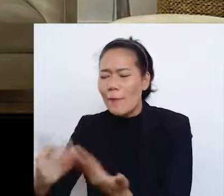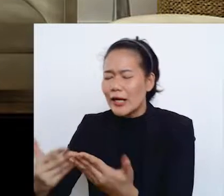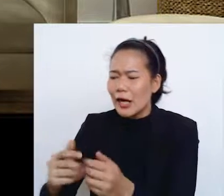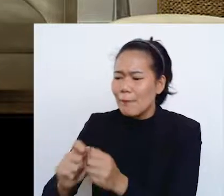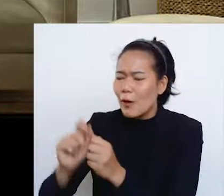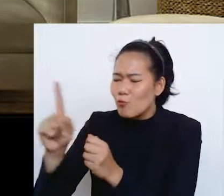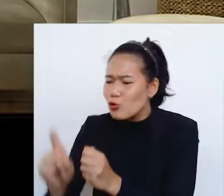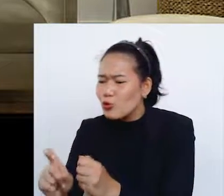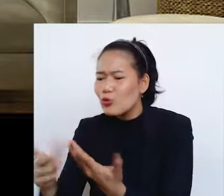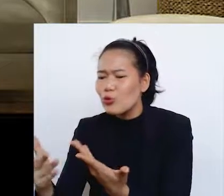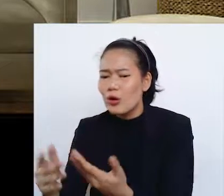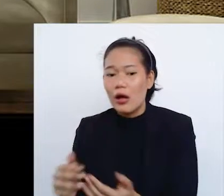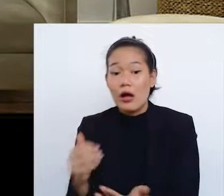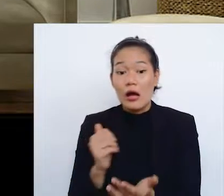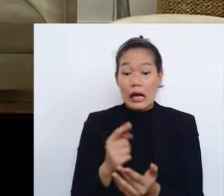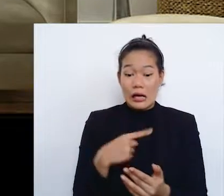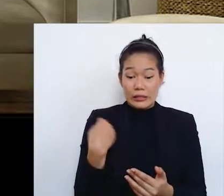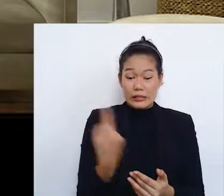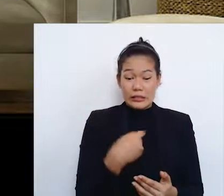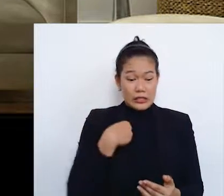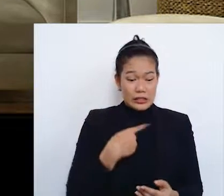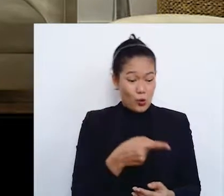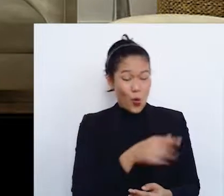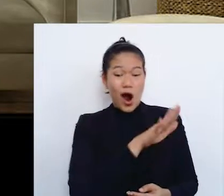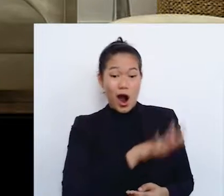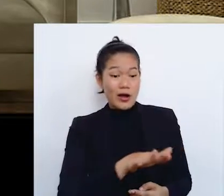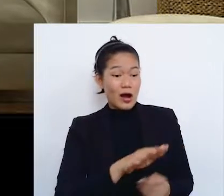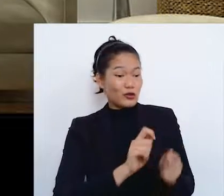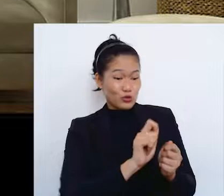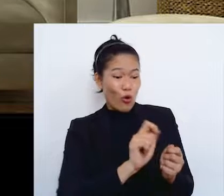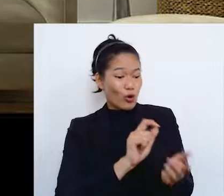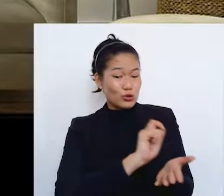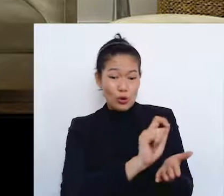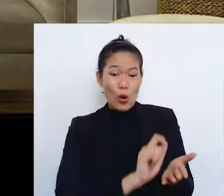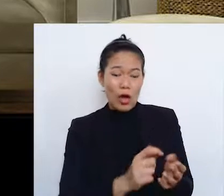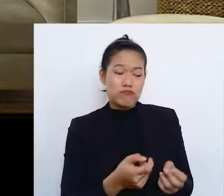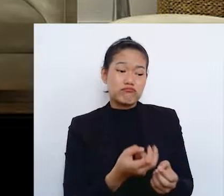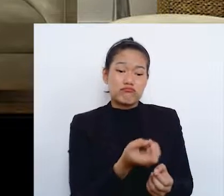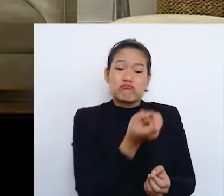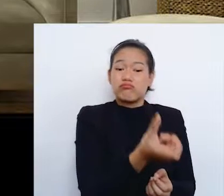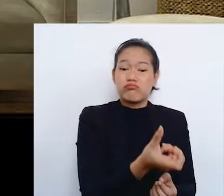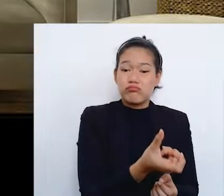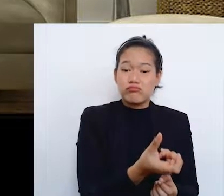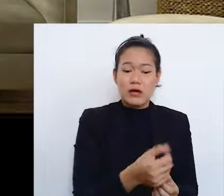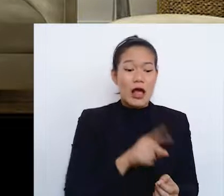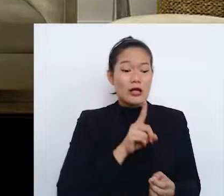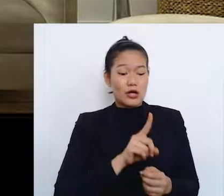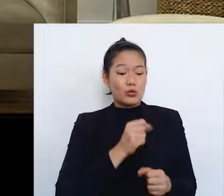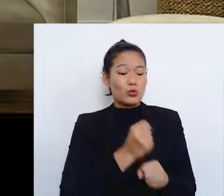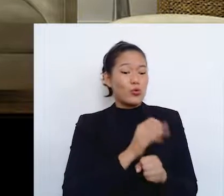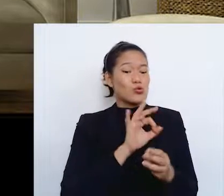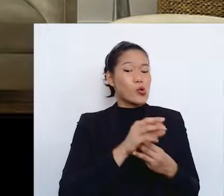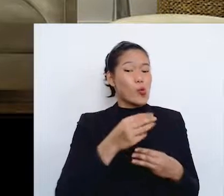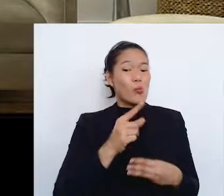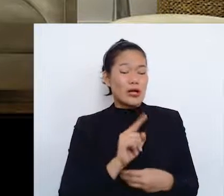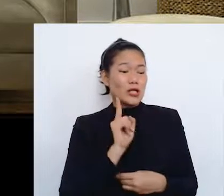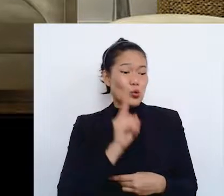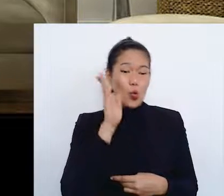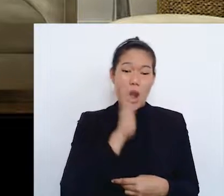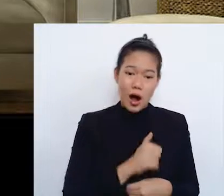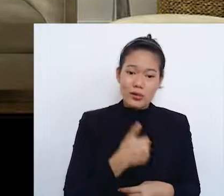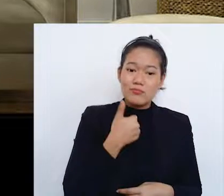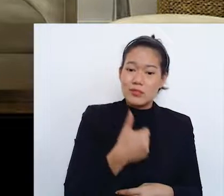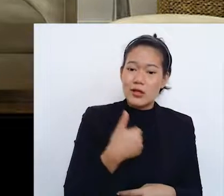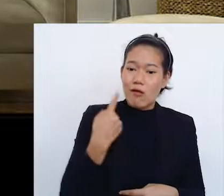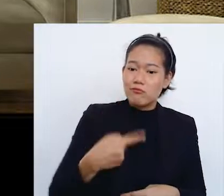anak. Sedangkan kita masih mampu menyekolahkan anak kita, walaupun dengan satu gomer